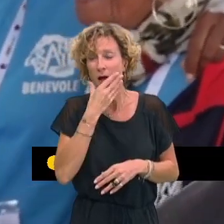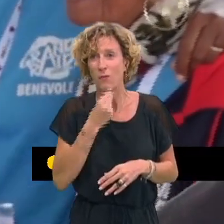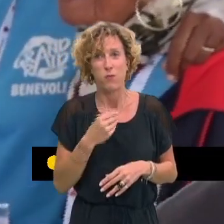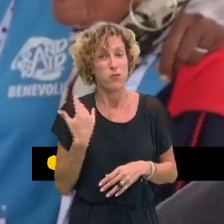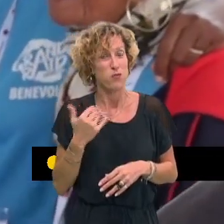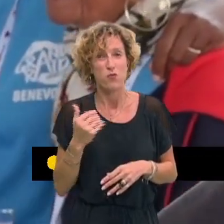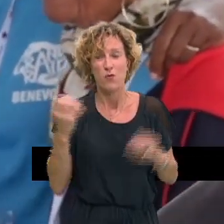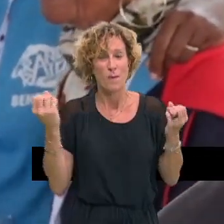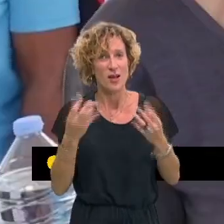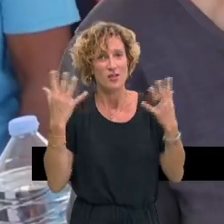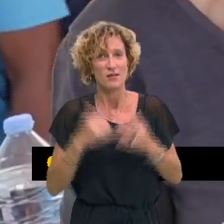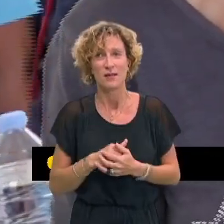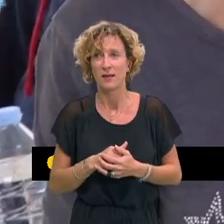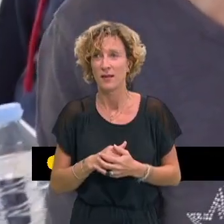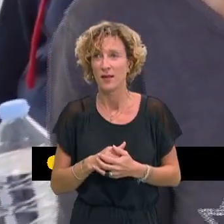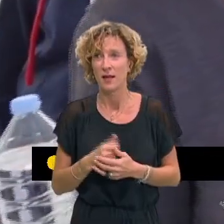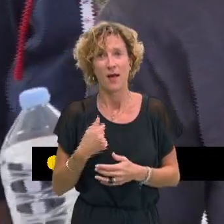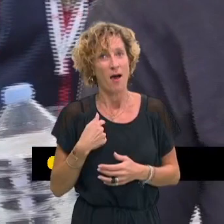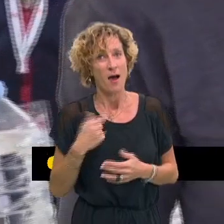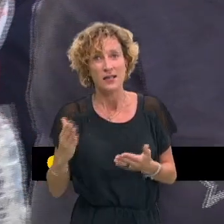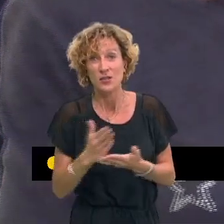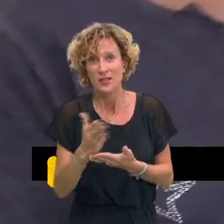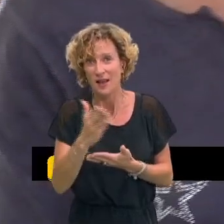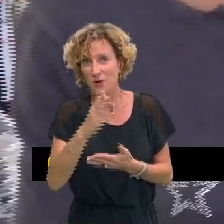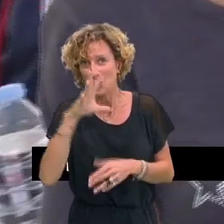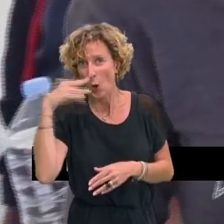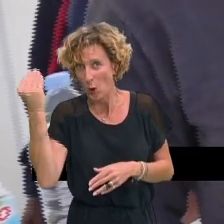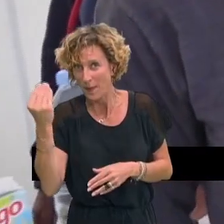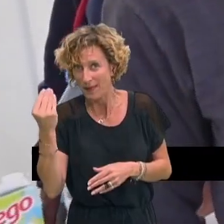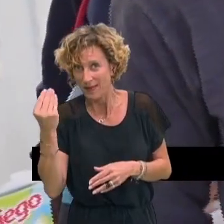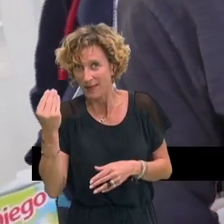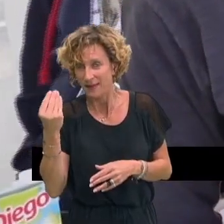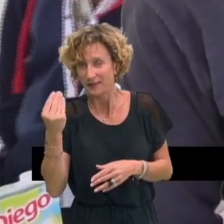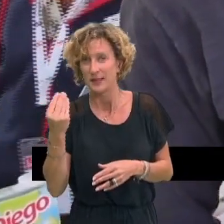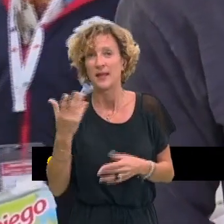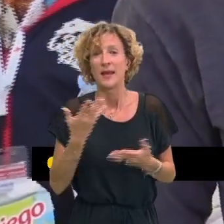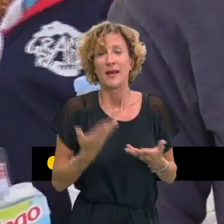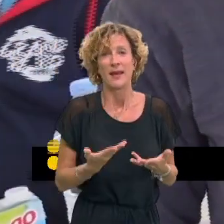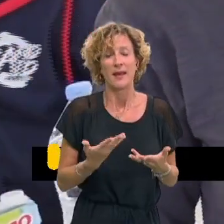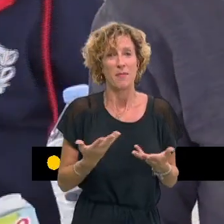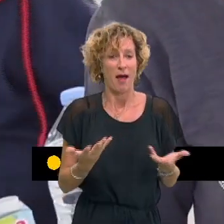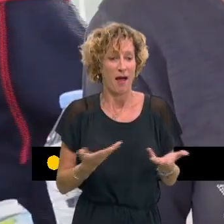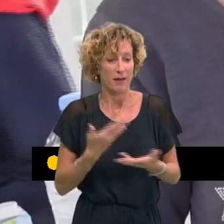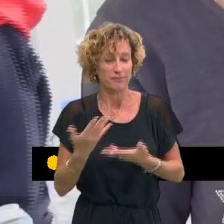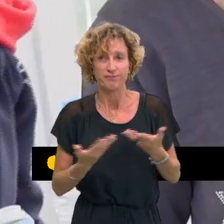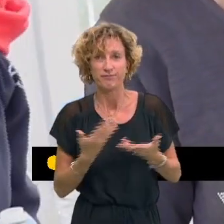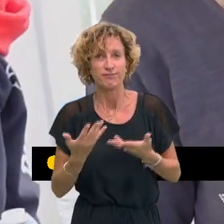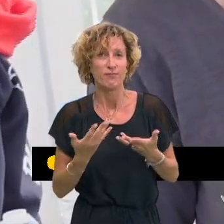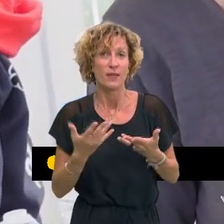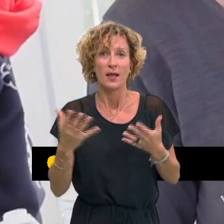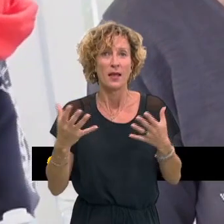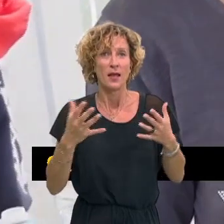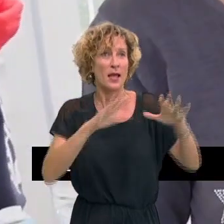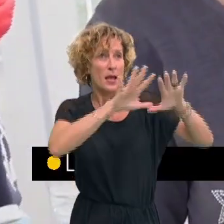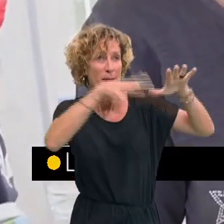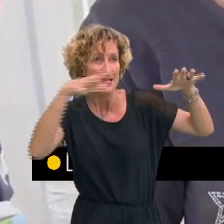Voilà. C'est magique. C'est une grande aventure humaine avant d'être une course sportive. Et après, les paysages sont